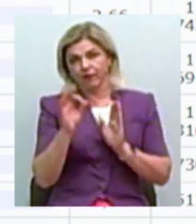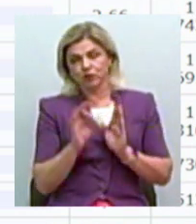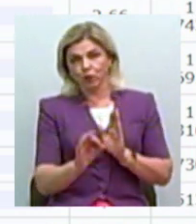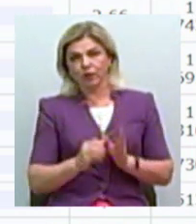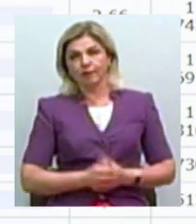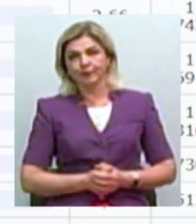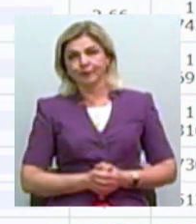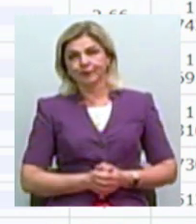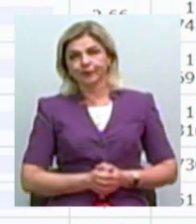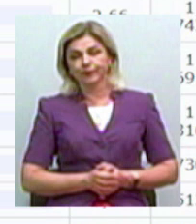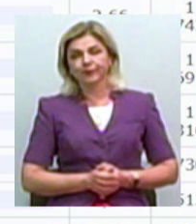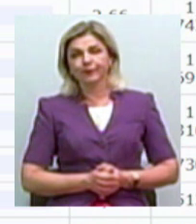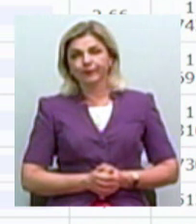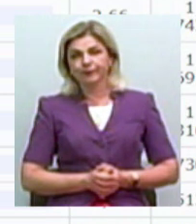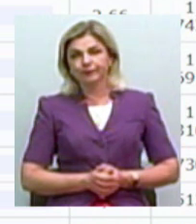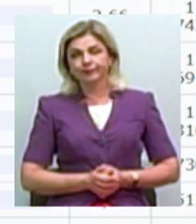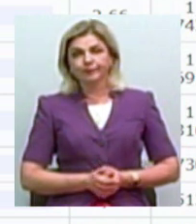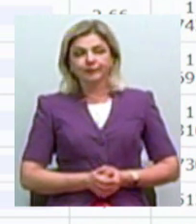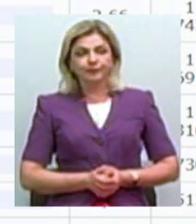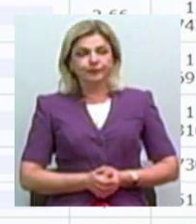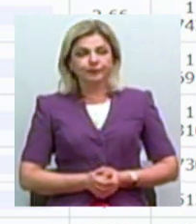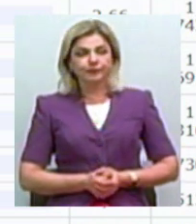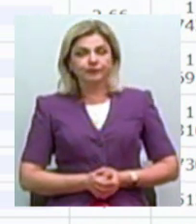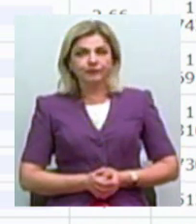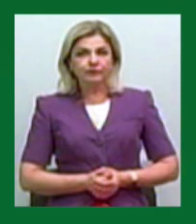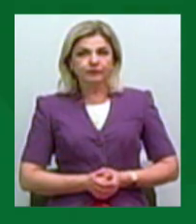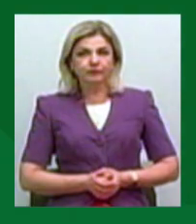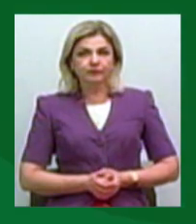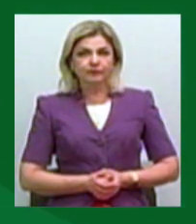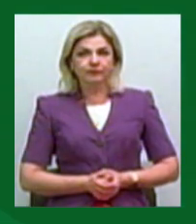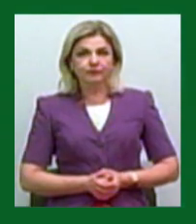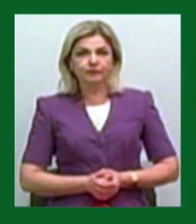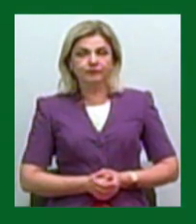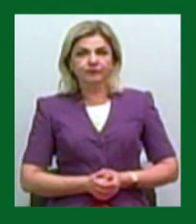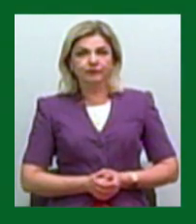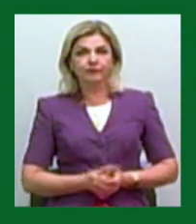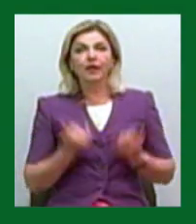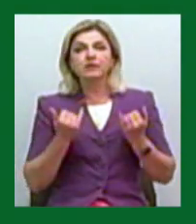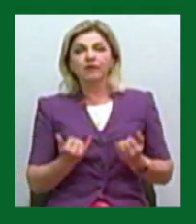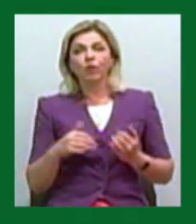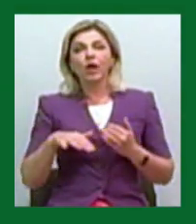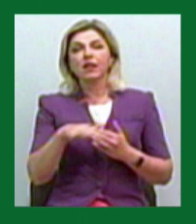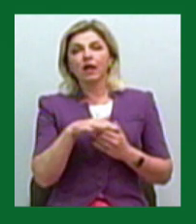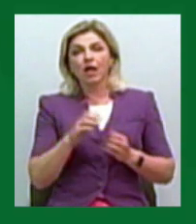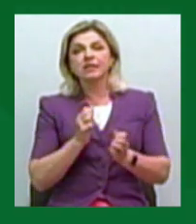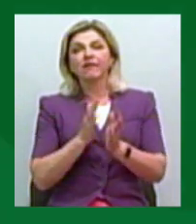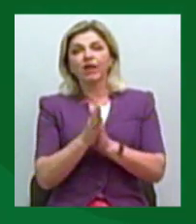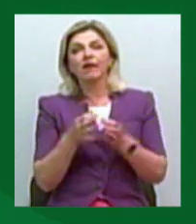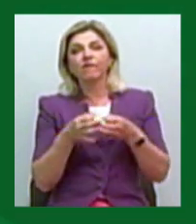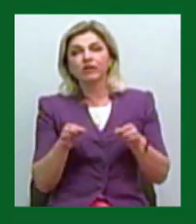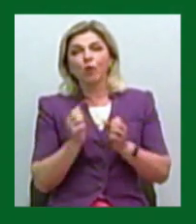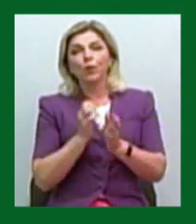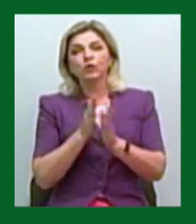5,7%. Олександр Гордієнко, Василь Філімон, новини ЮА Миколаїв. Сьогодні на території скверу Визволення, що на